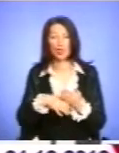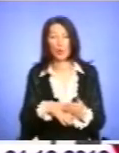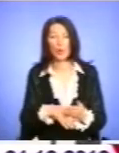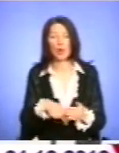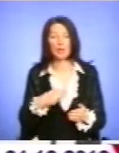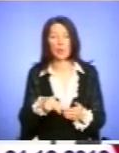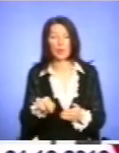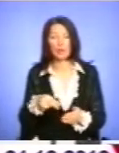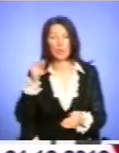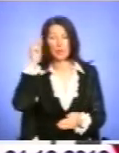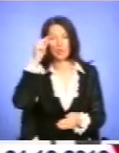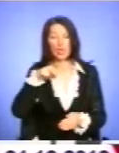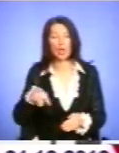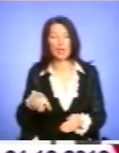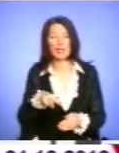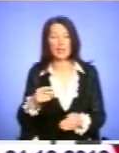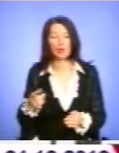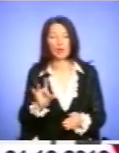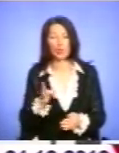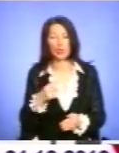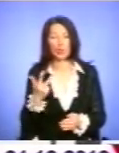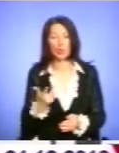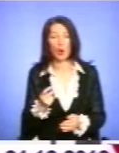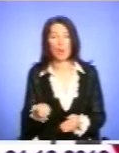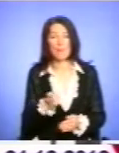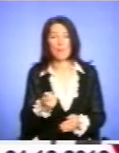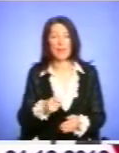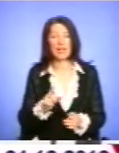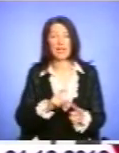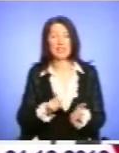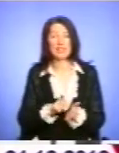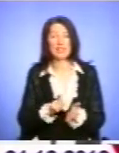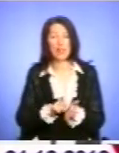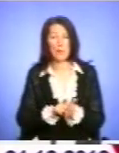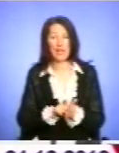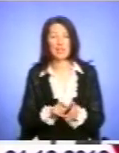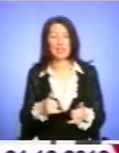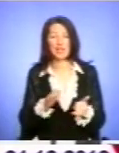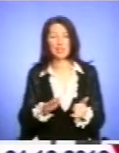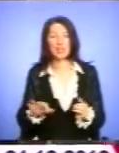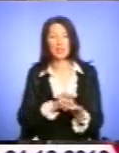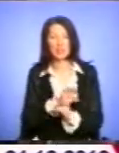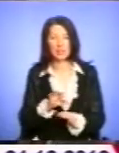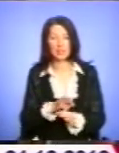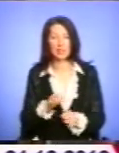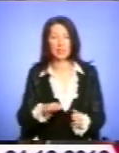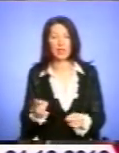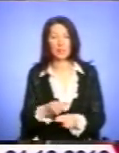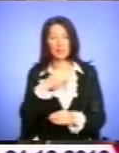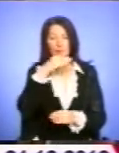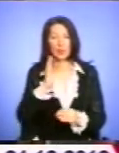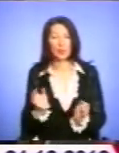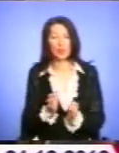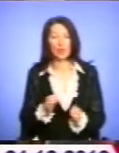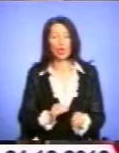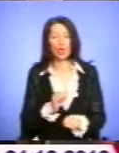навчальної літератури в розмірі трьох мінімальних стипендій для дітей-сиріт, дітей, позбавлених батьківського піклування. Додатковий